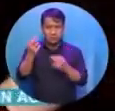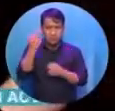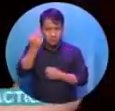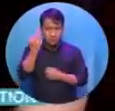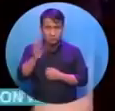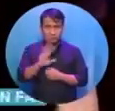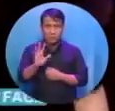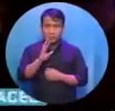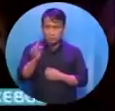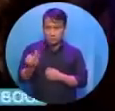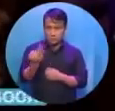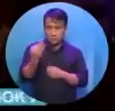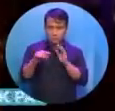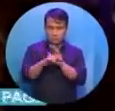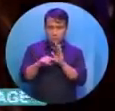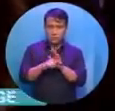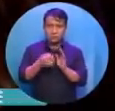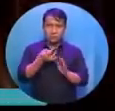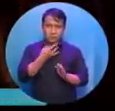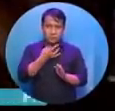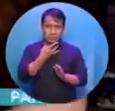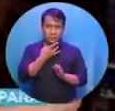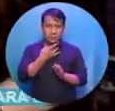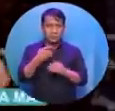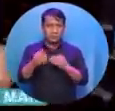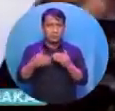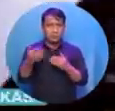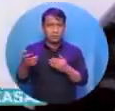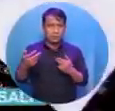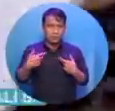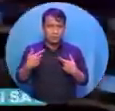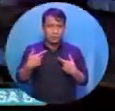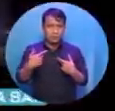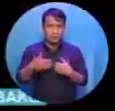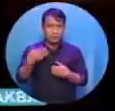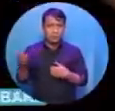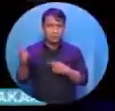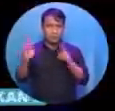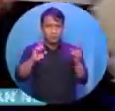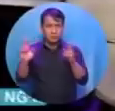bawal magmura, bawal ang bastos, at kung meron kayong sumbong,